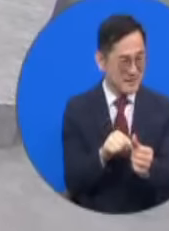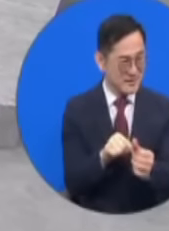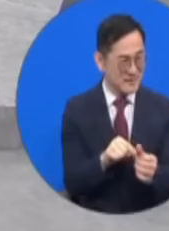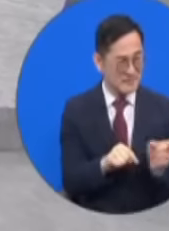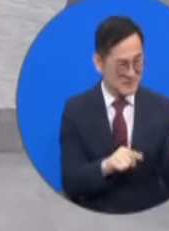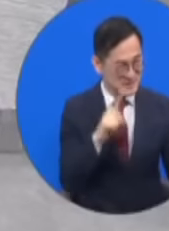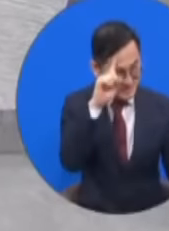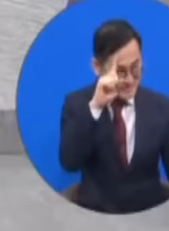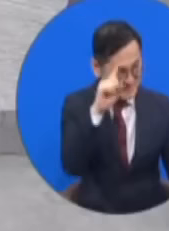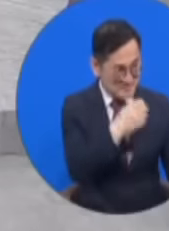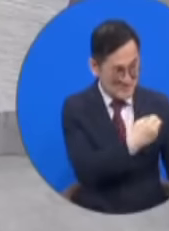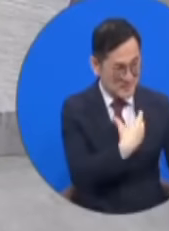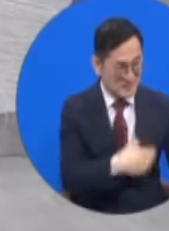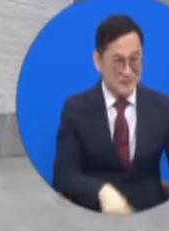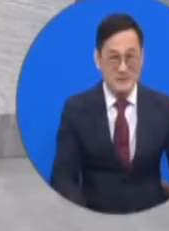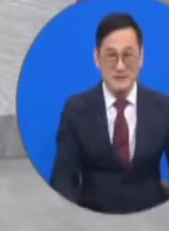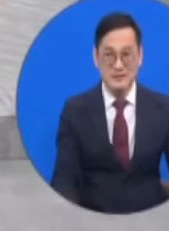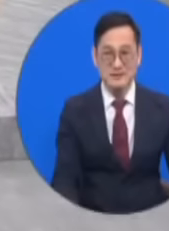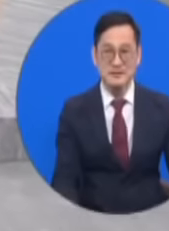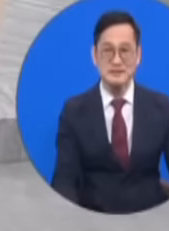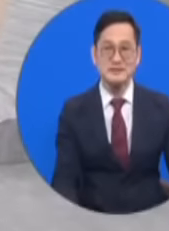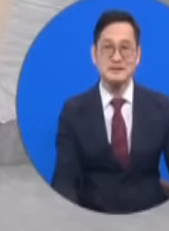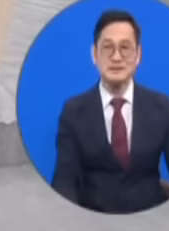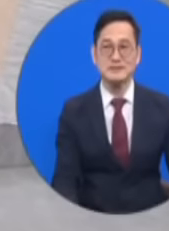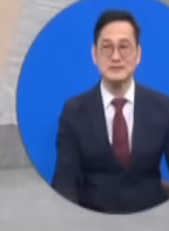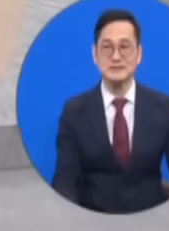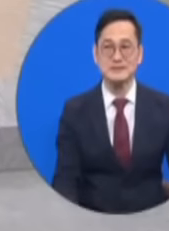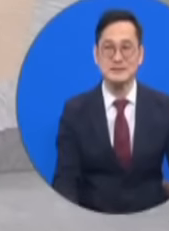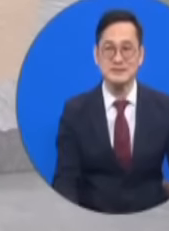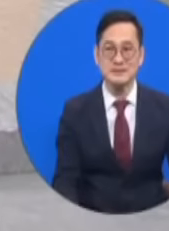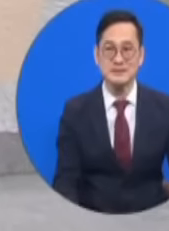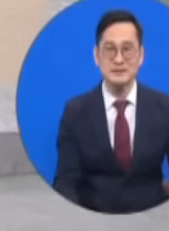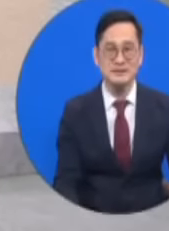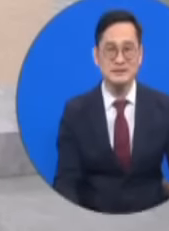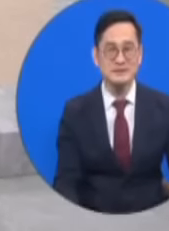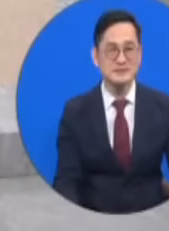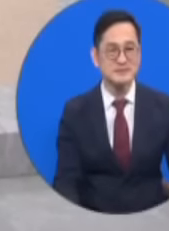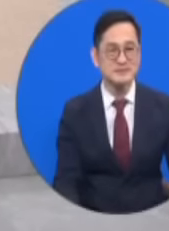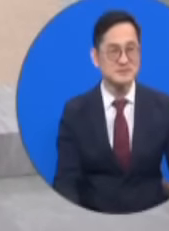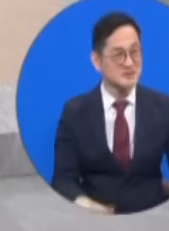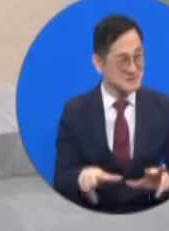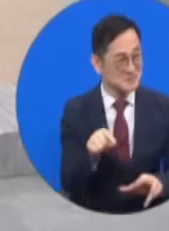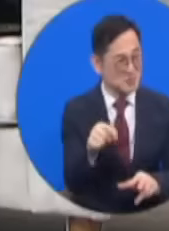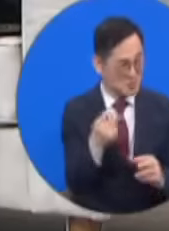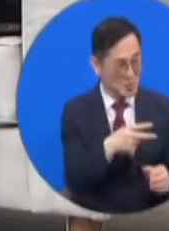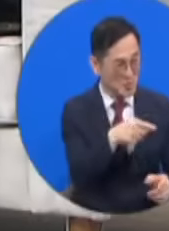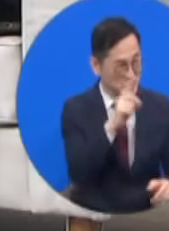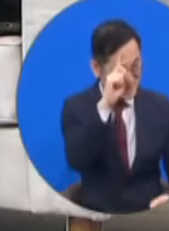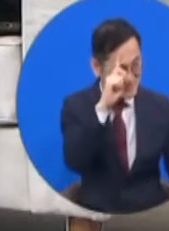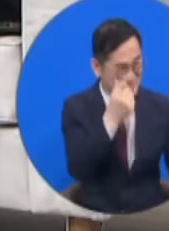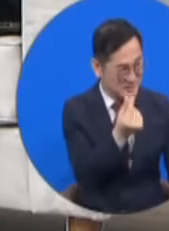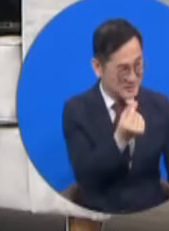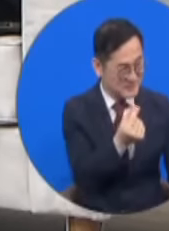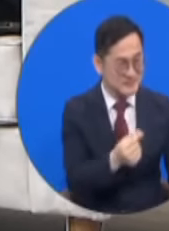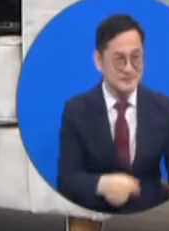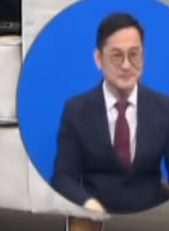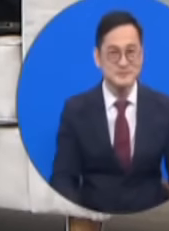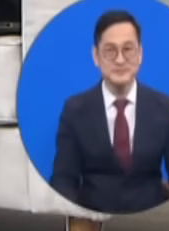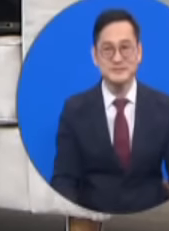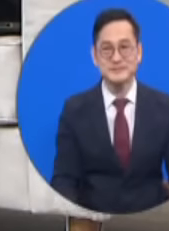드리니까 정말 아, 그걸 나한테 물어봐 스트레스 받는데라는 표정이셨어요. 네. 여야 후보 다 지금 막말들이 국민들 스트레스 받게 하고